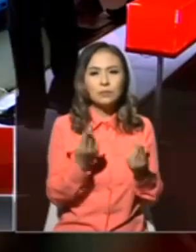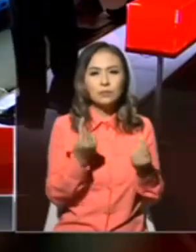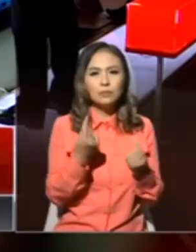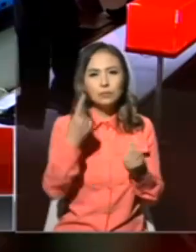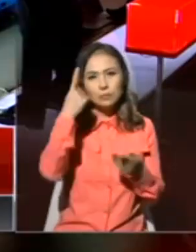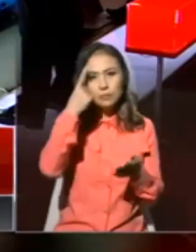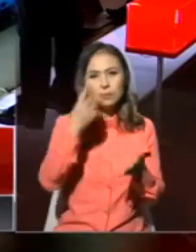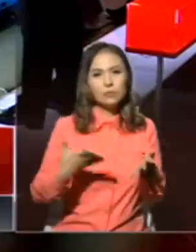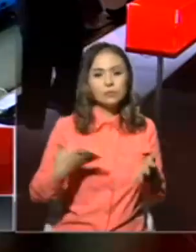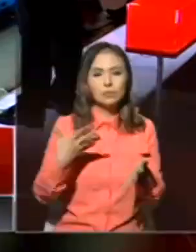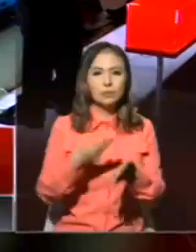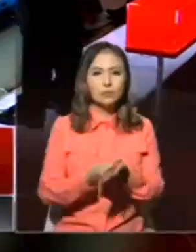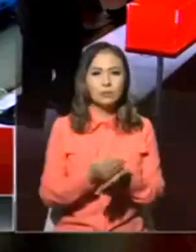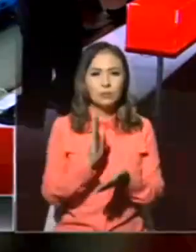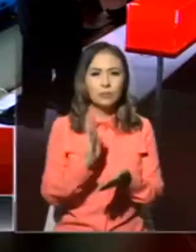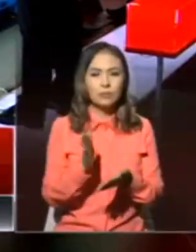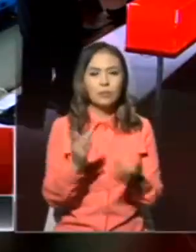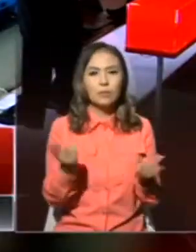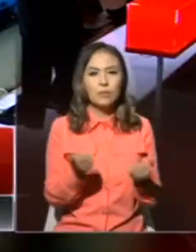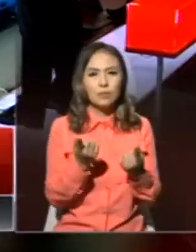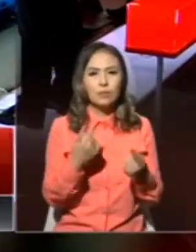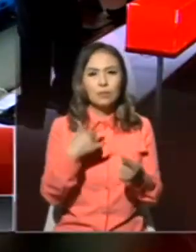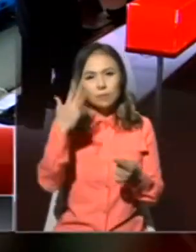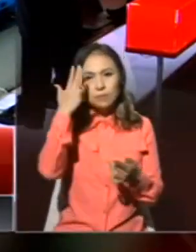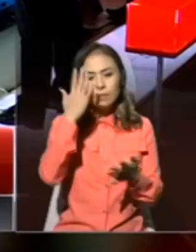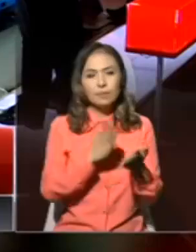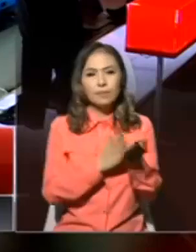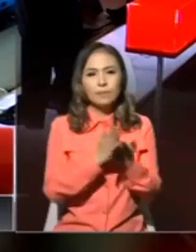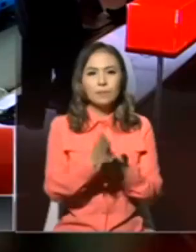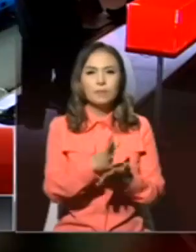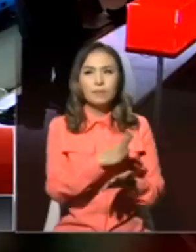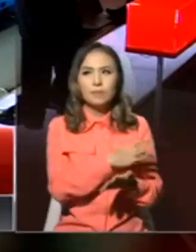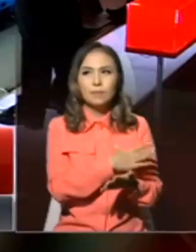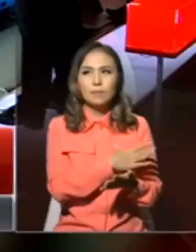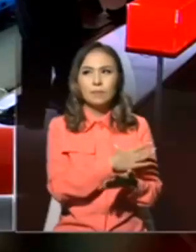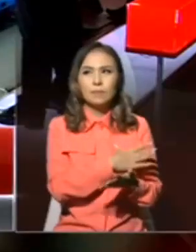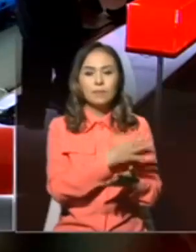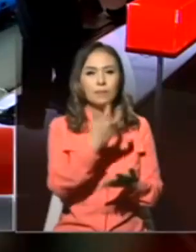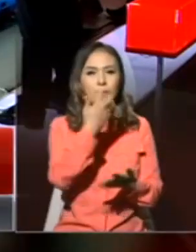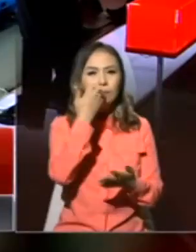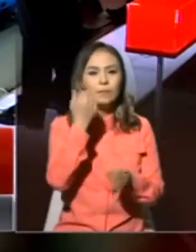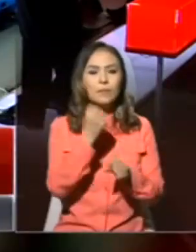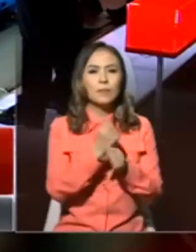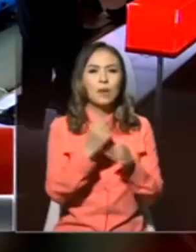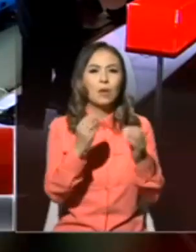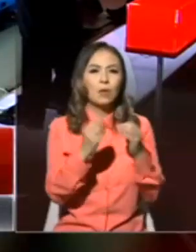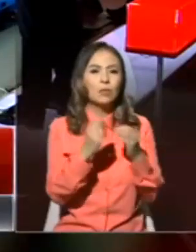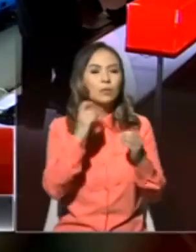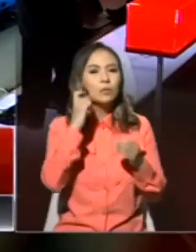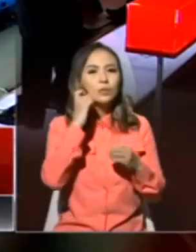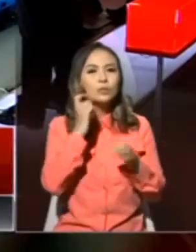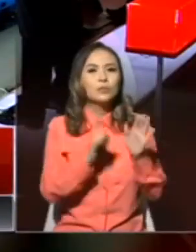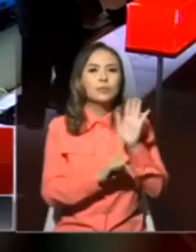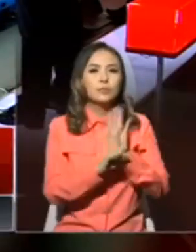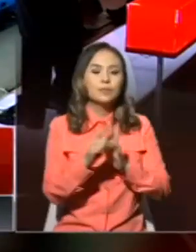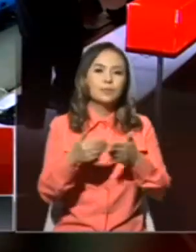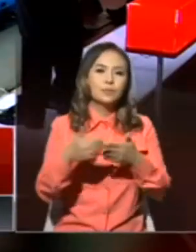деп ойладым да, содан. И жеңіл ақшамен байыйын деп ойладым. Сол арқылы мен 10 жыл бұрын басталған дүние бұның